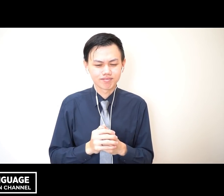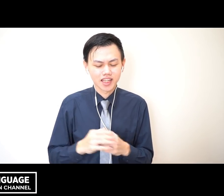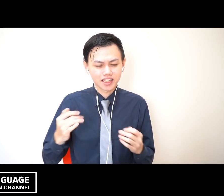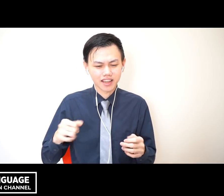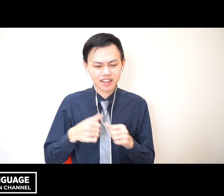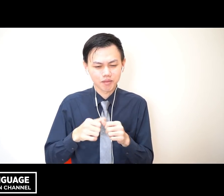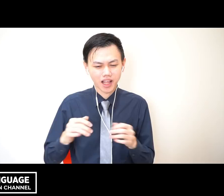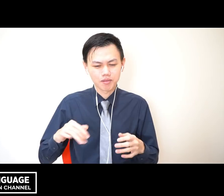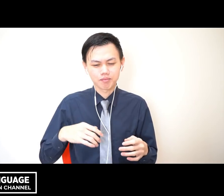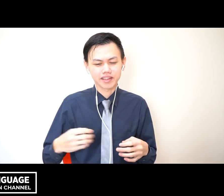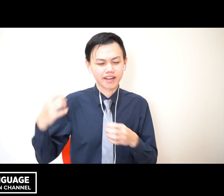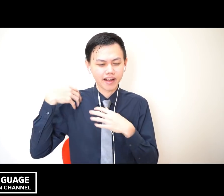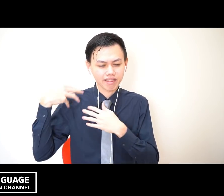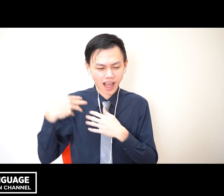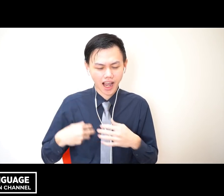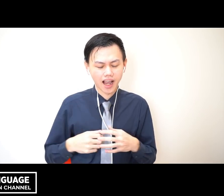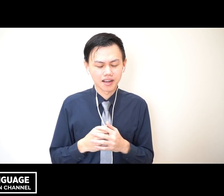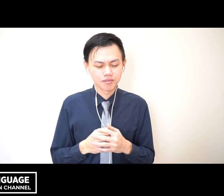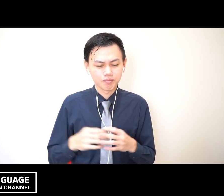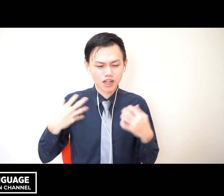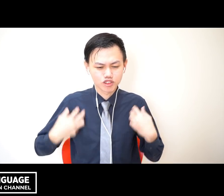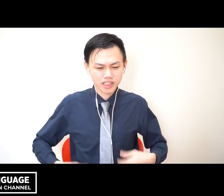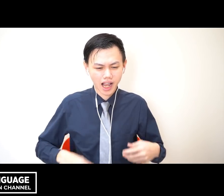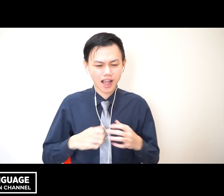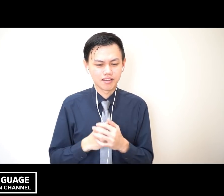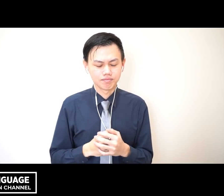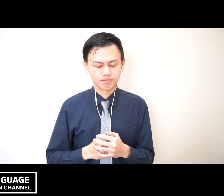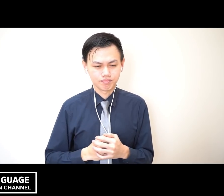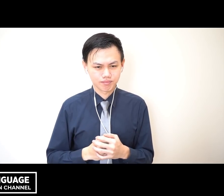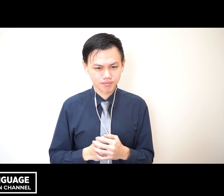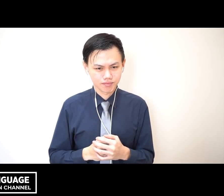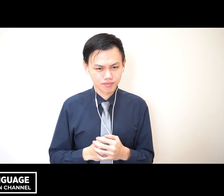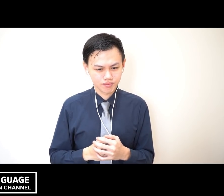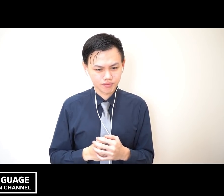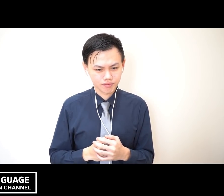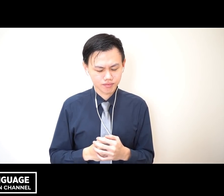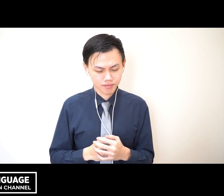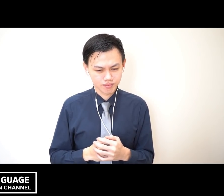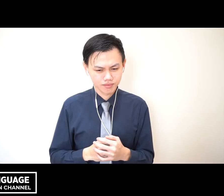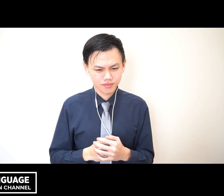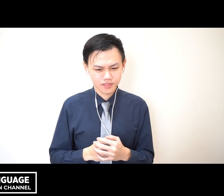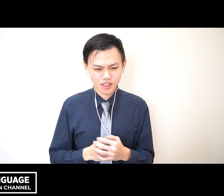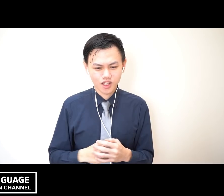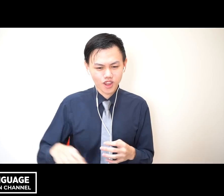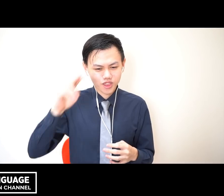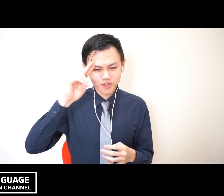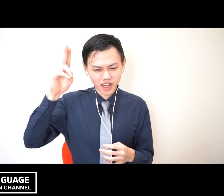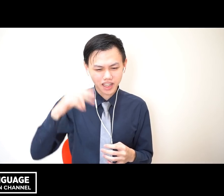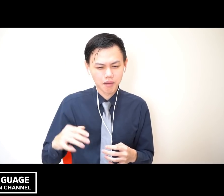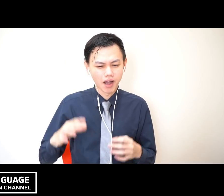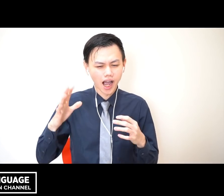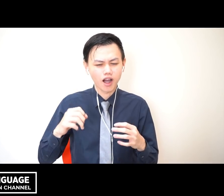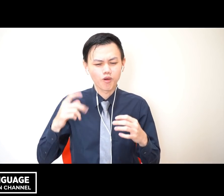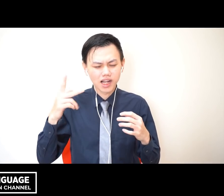Tuhan yang maha kuasa. Artinya bahwa Dia pegang kendali, that He's in control.